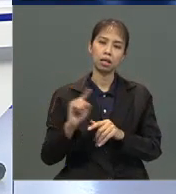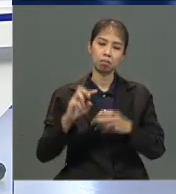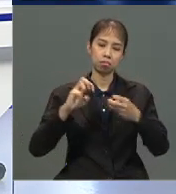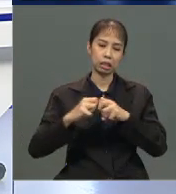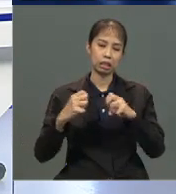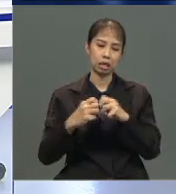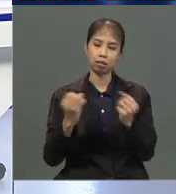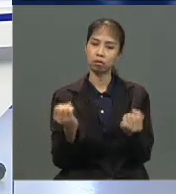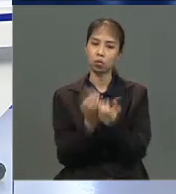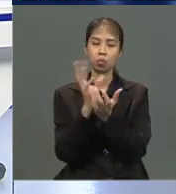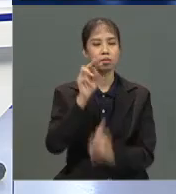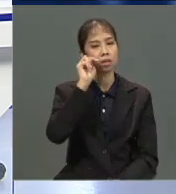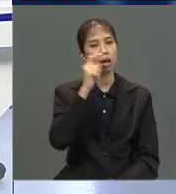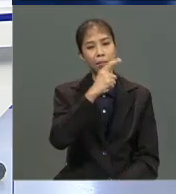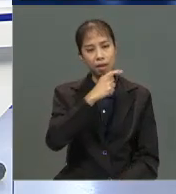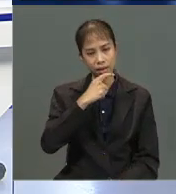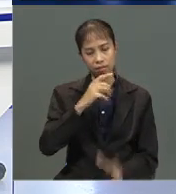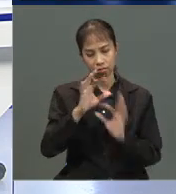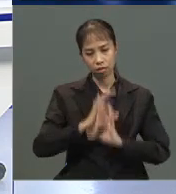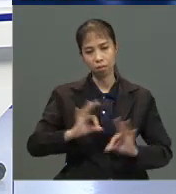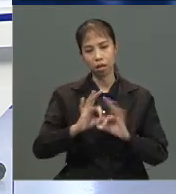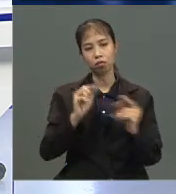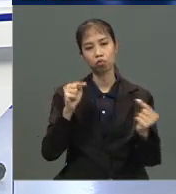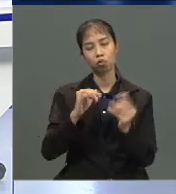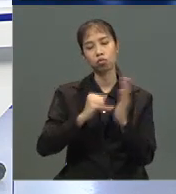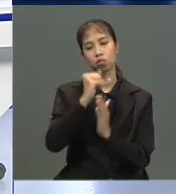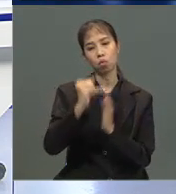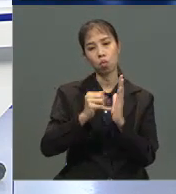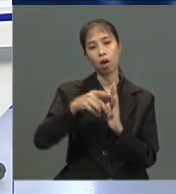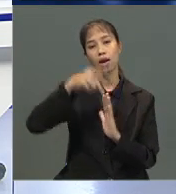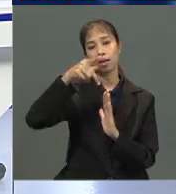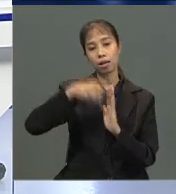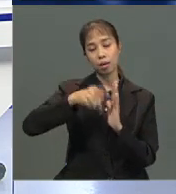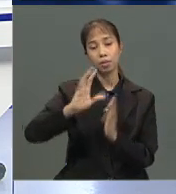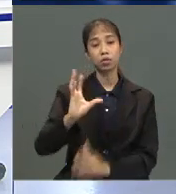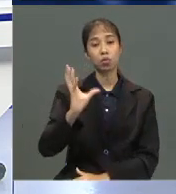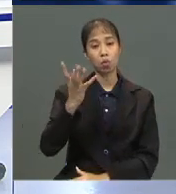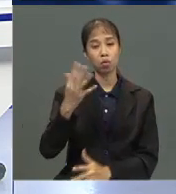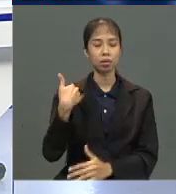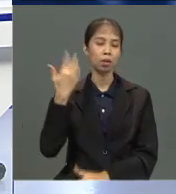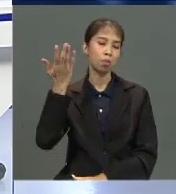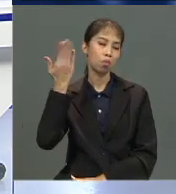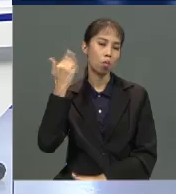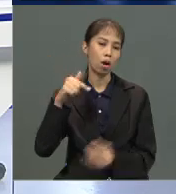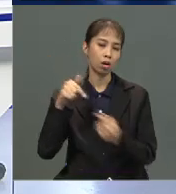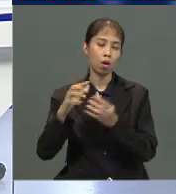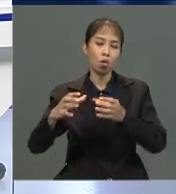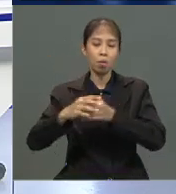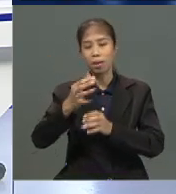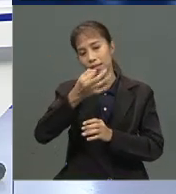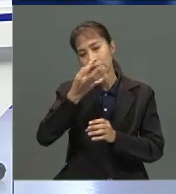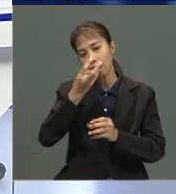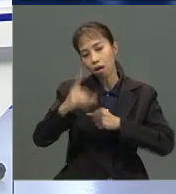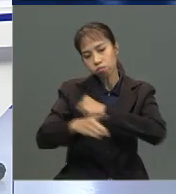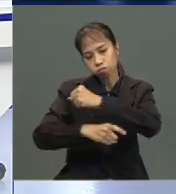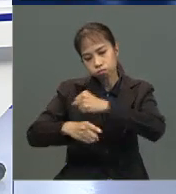ของภัยแล้งโดยเฉพาะที่จังหวัดพิษณุโลกค่ะทำให้เมื่อวานนี้ชาวนาที่อำเภอพรหมพิรามจังหวัดพิษณุโลกนะคะรวม